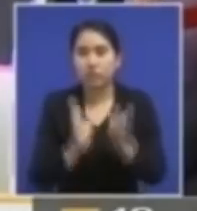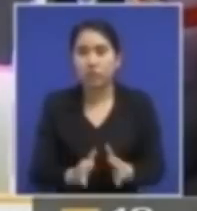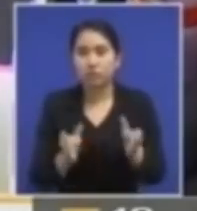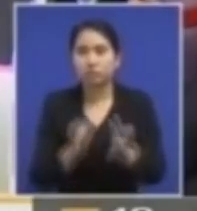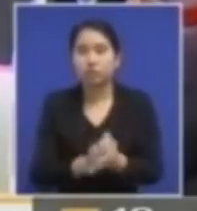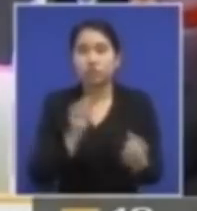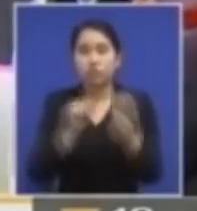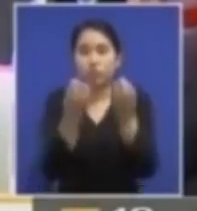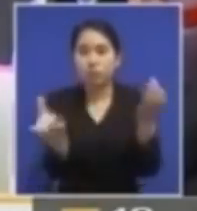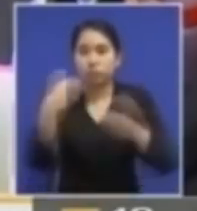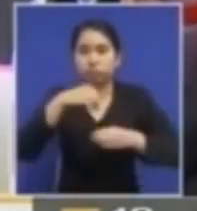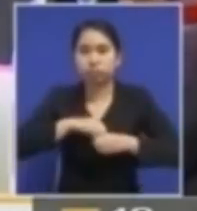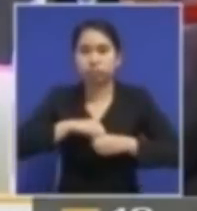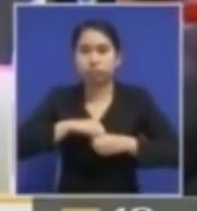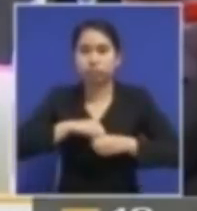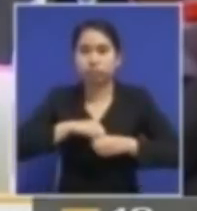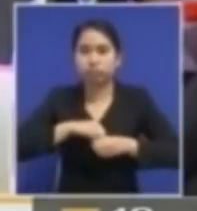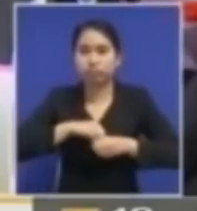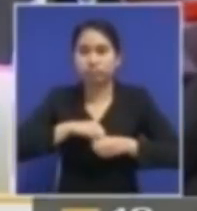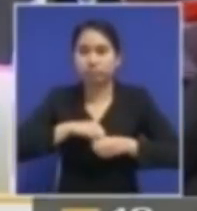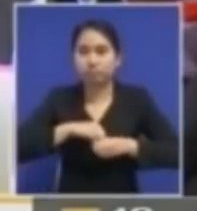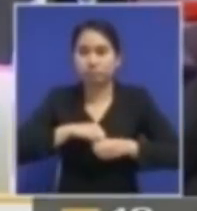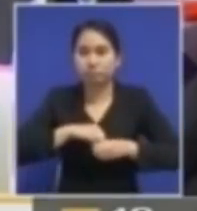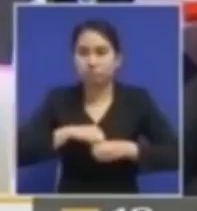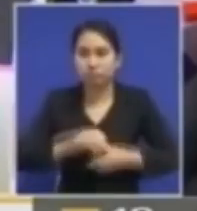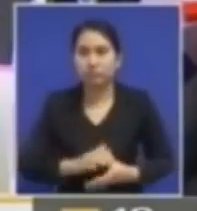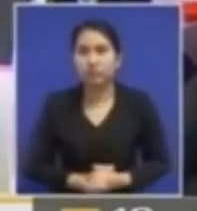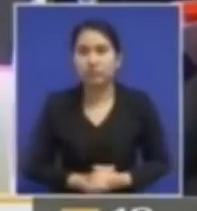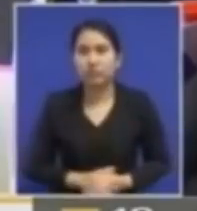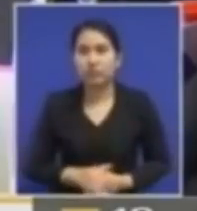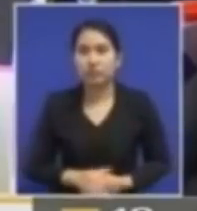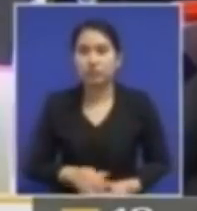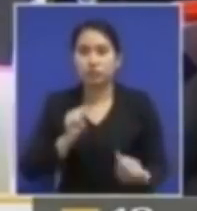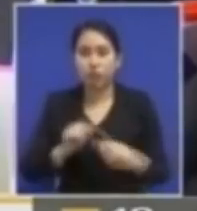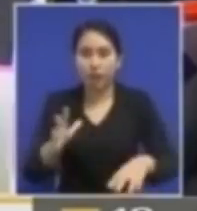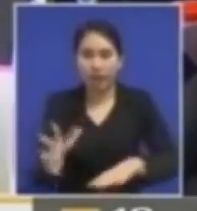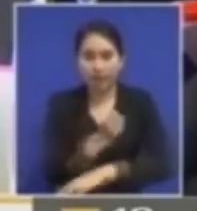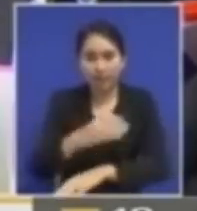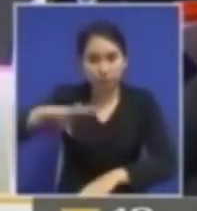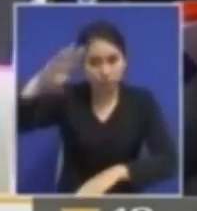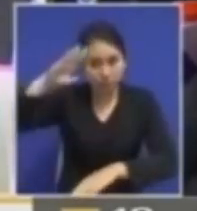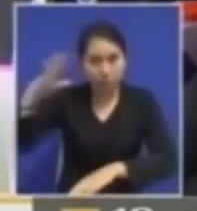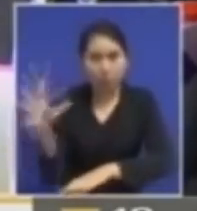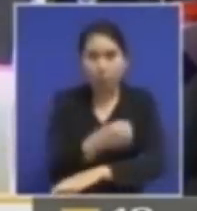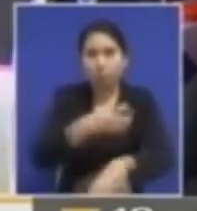ยอาศัยอำนาจจากการเข้ามายึดอำนาจบริหารประเทศชาติบ้านเมื